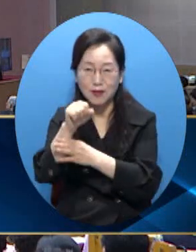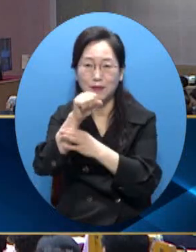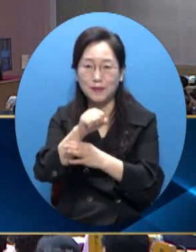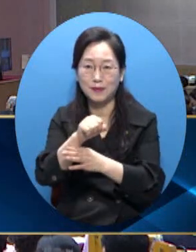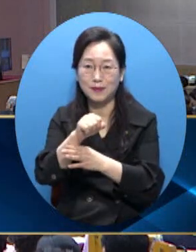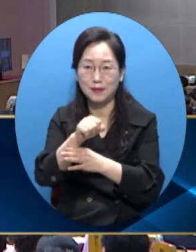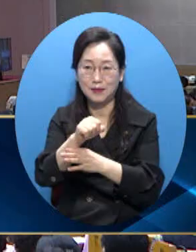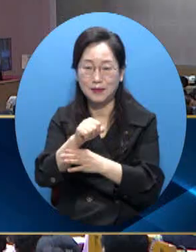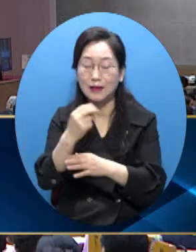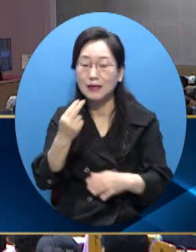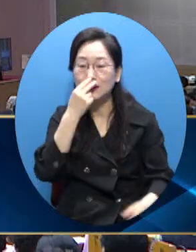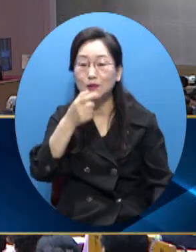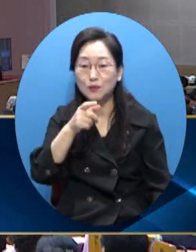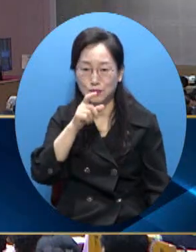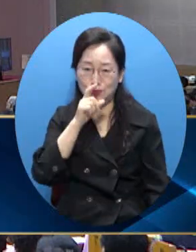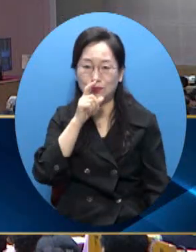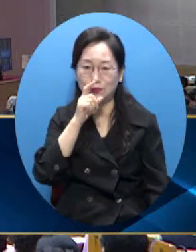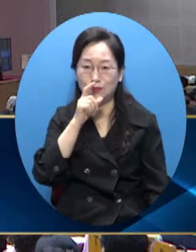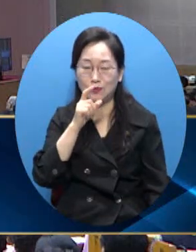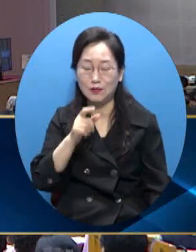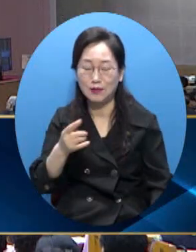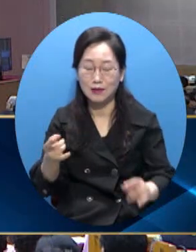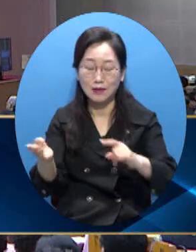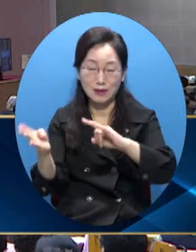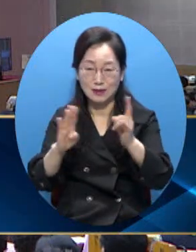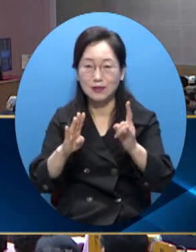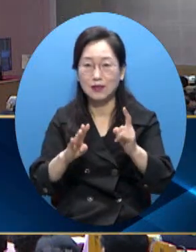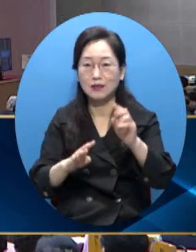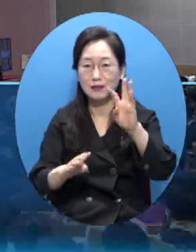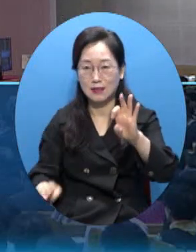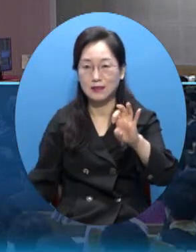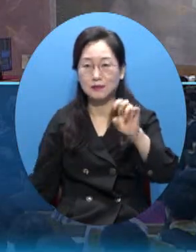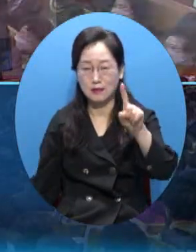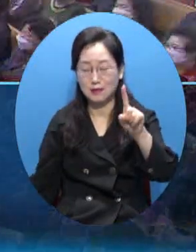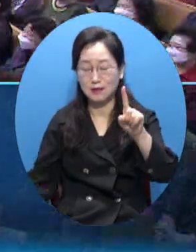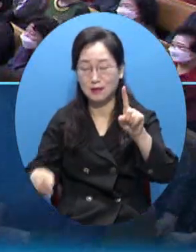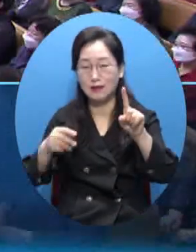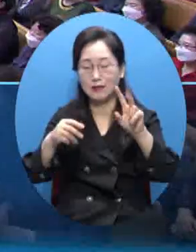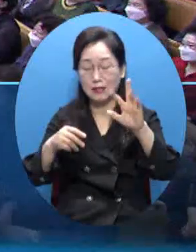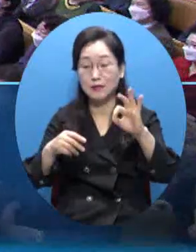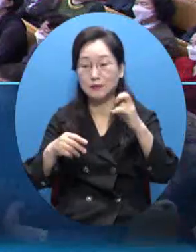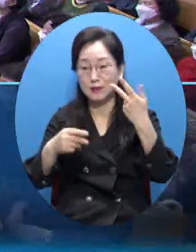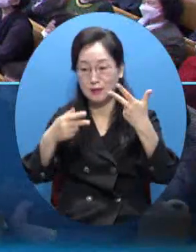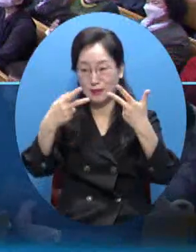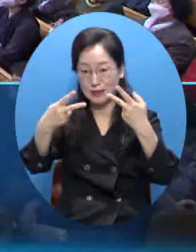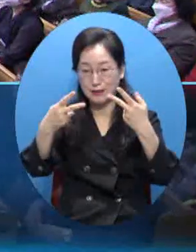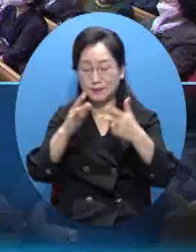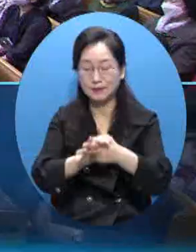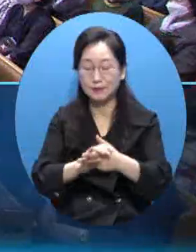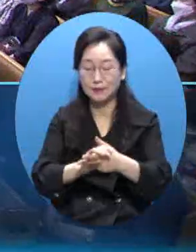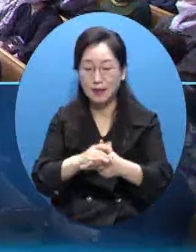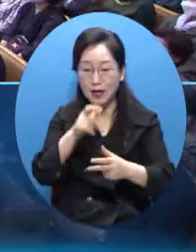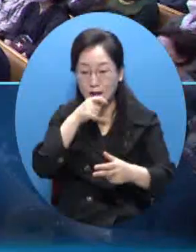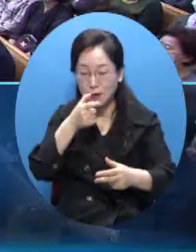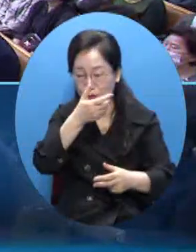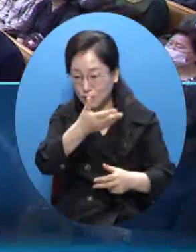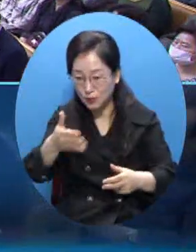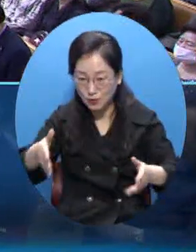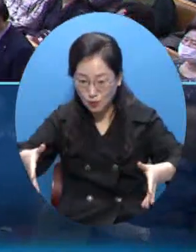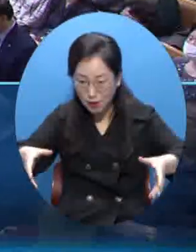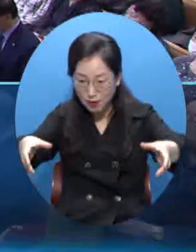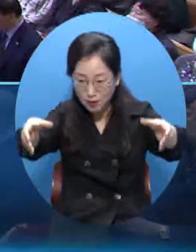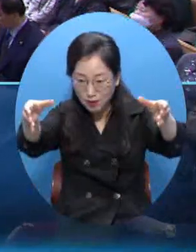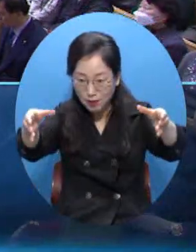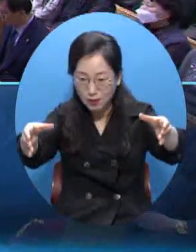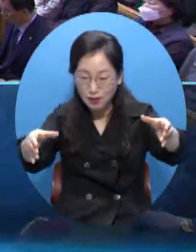열매 맺게 하는 생명의 물에 대해서 에스겔 40장 12절은 설명합니다. 강 좌우 가에는 각종 먹을 과실나무가